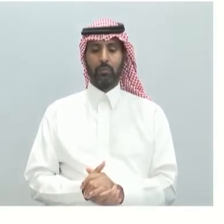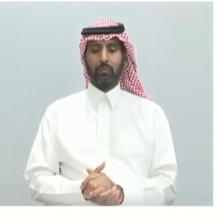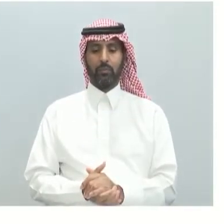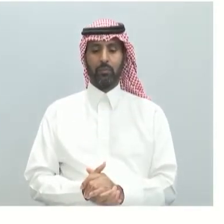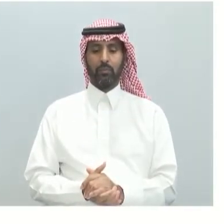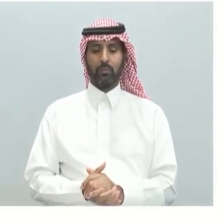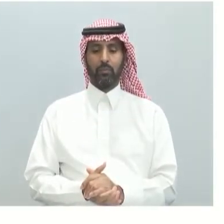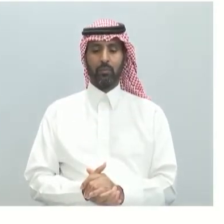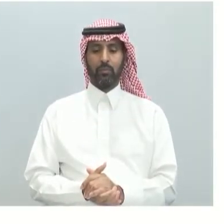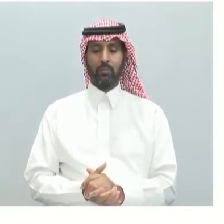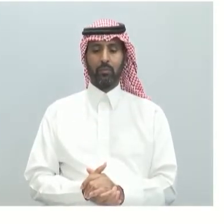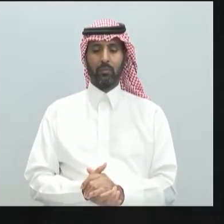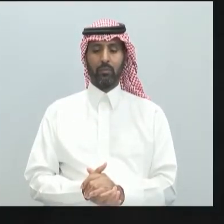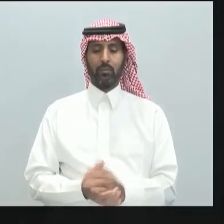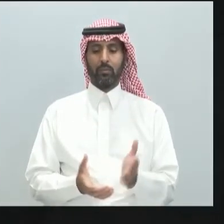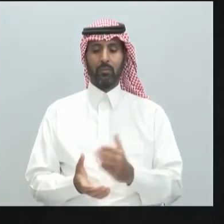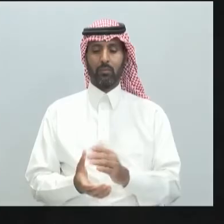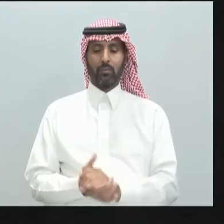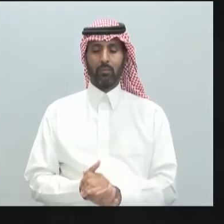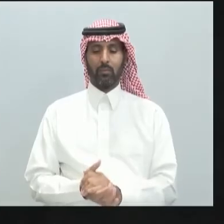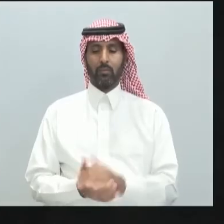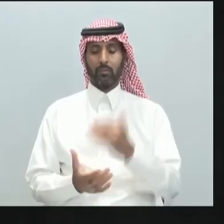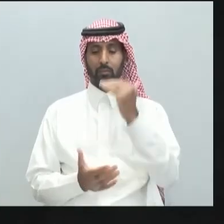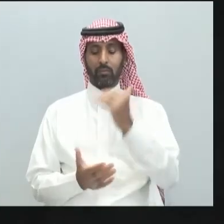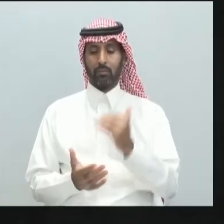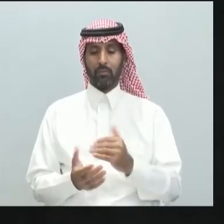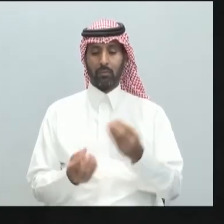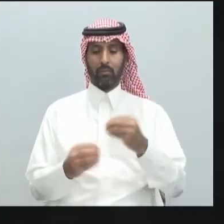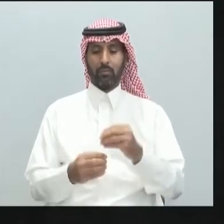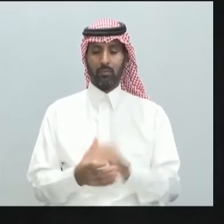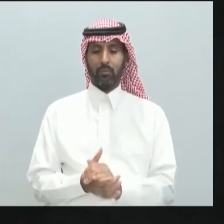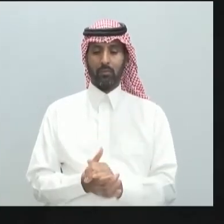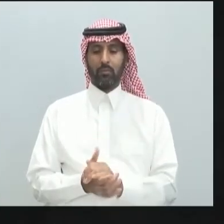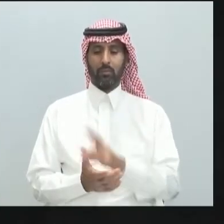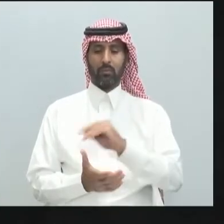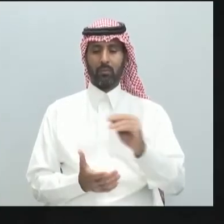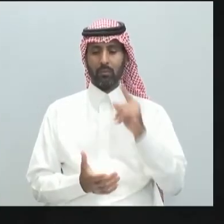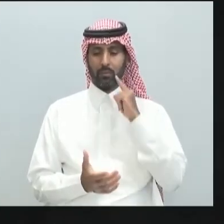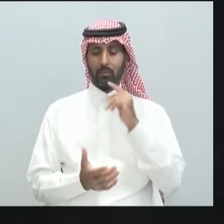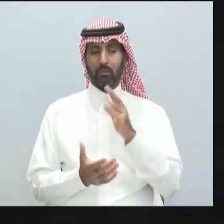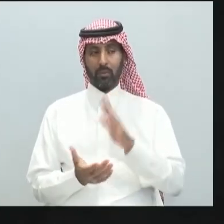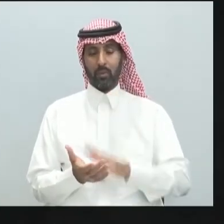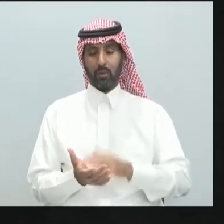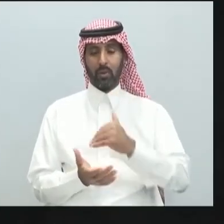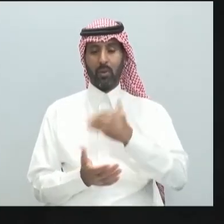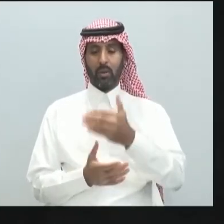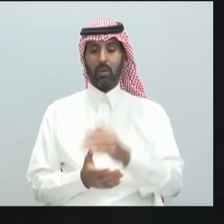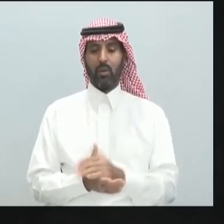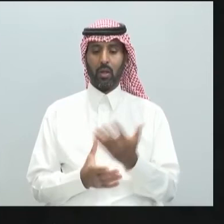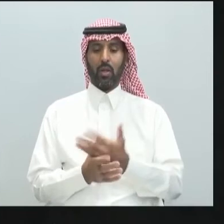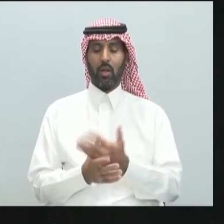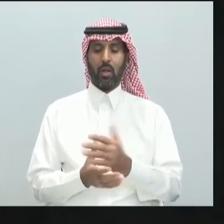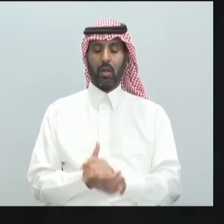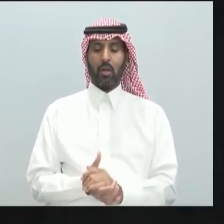اذا كمان لاحظ اعزائي الطلاب والطالبات هذا عدد من المخاطر التي يسببها